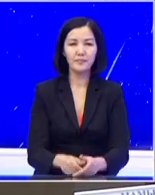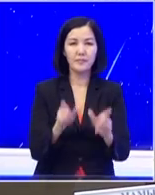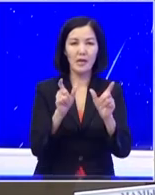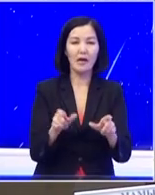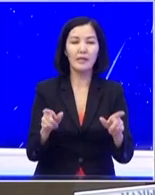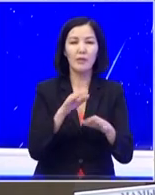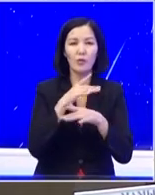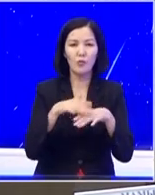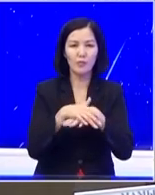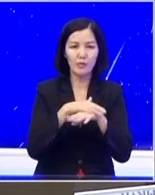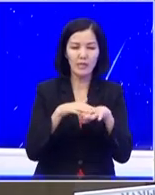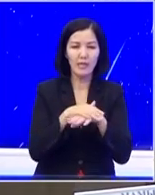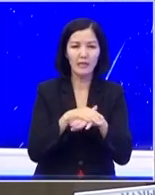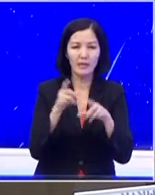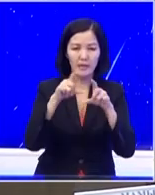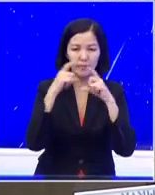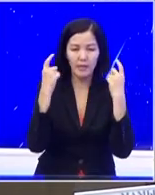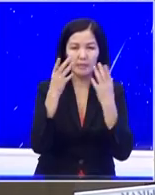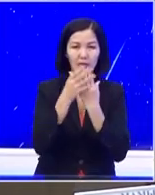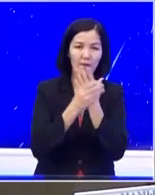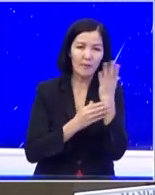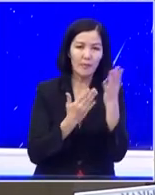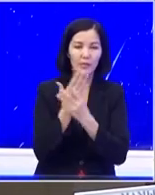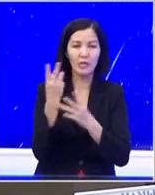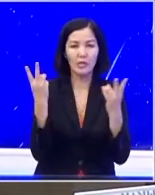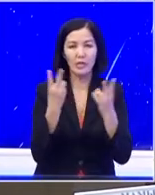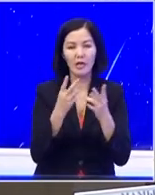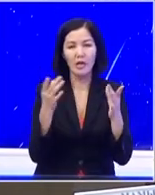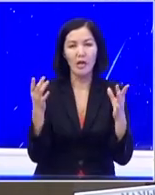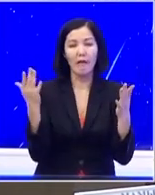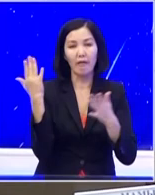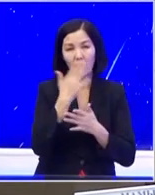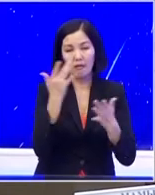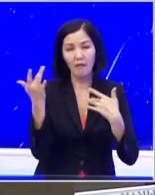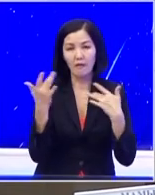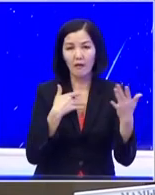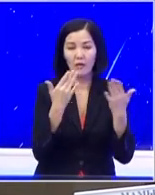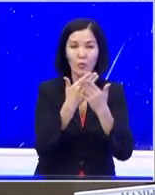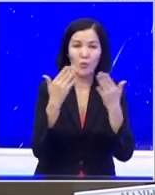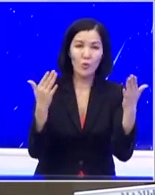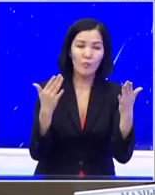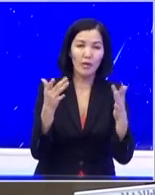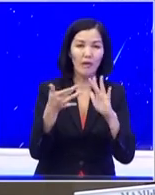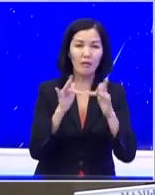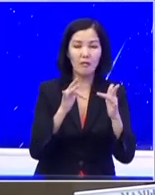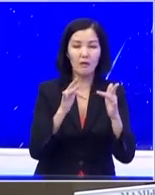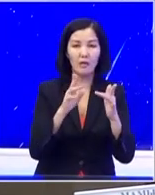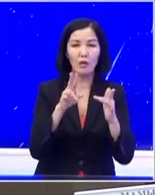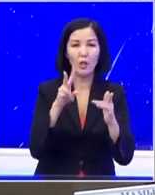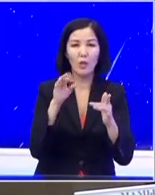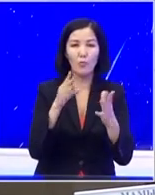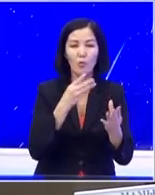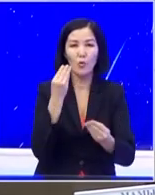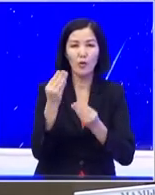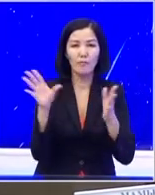жерде далада да жаңағы бетпердемен кісілер болу керек. Кинотеатрлар, көрме, интернет клубтар, ойын